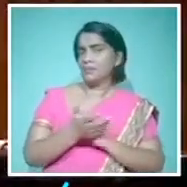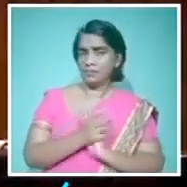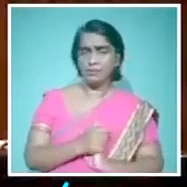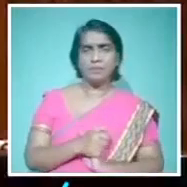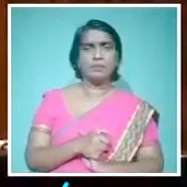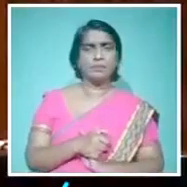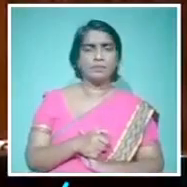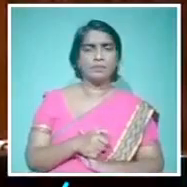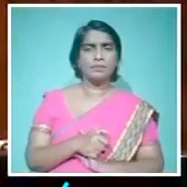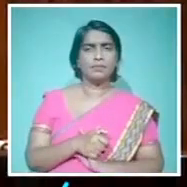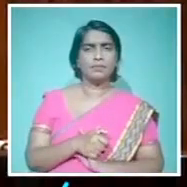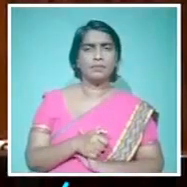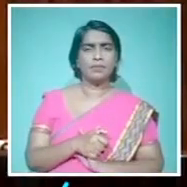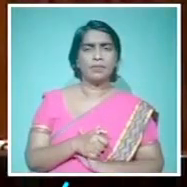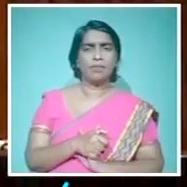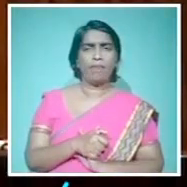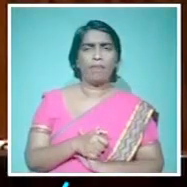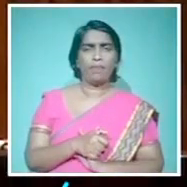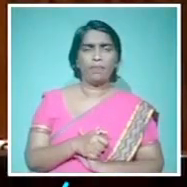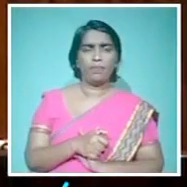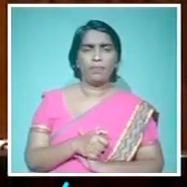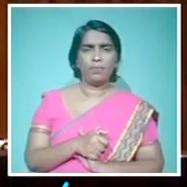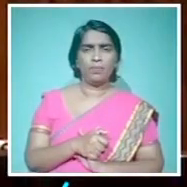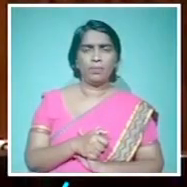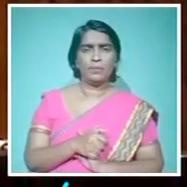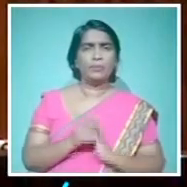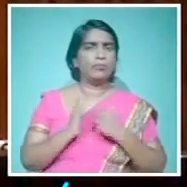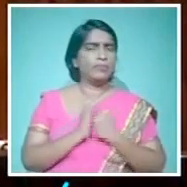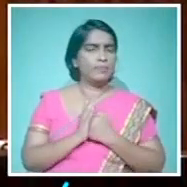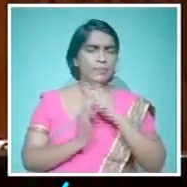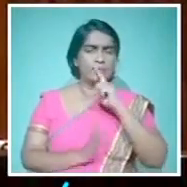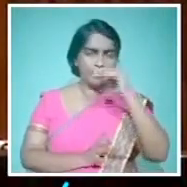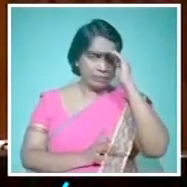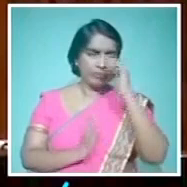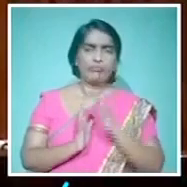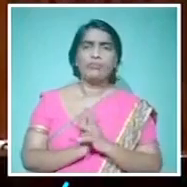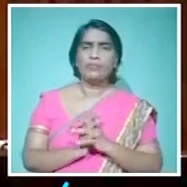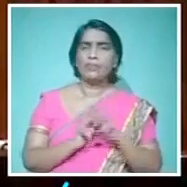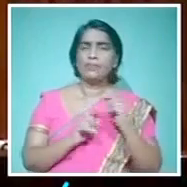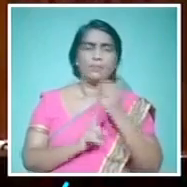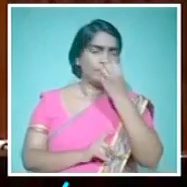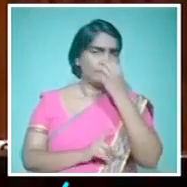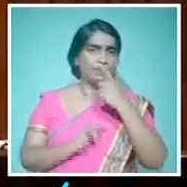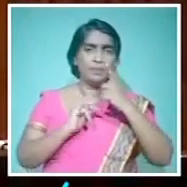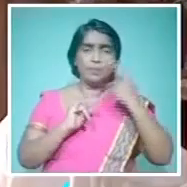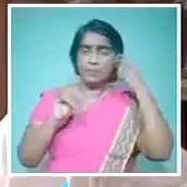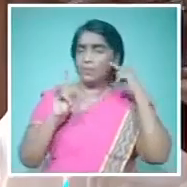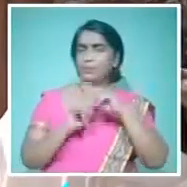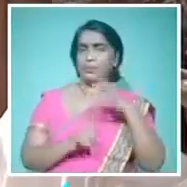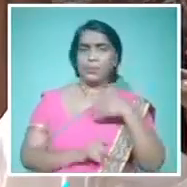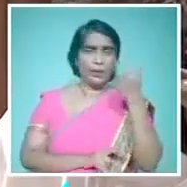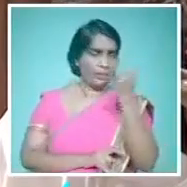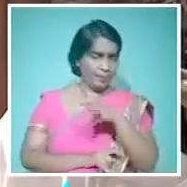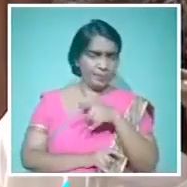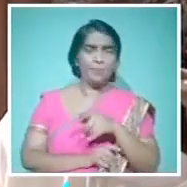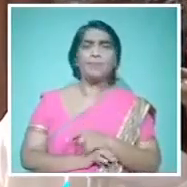හරි. ඔව් රාජපක්ෂ මන්තුමා ඉක්මන් කරන්න. අර කතානායකතුමනි මේ පේරාදෙණී සිද්ධිය තරයේ හෙලා දකින්න